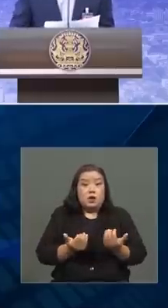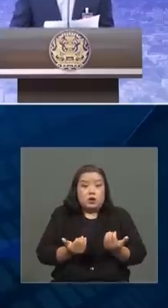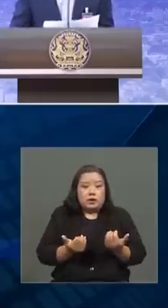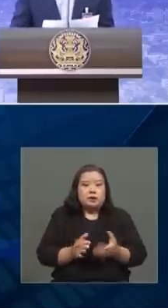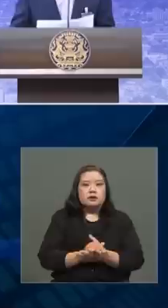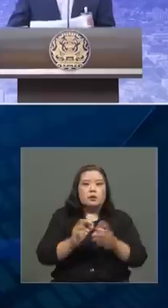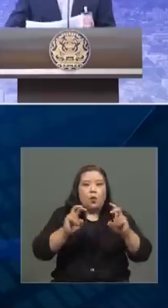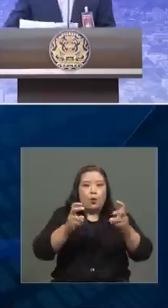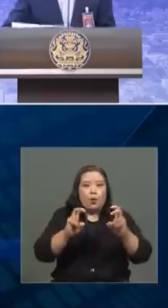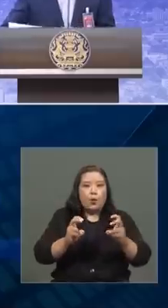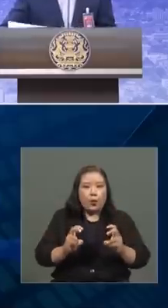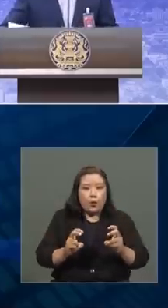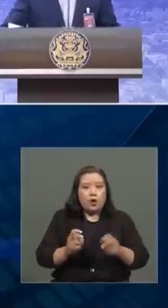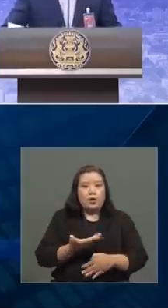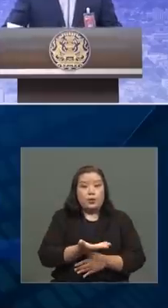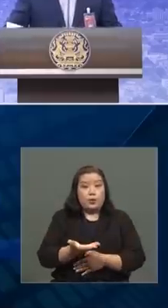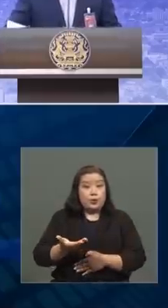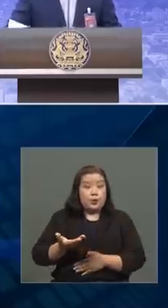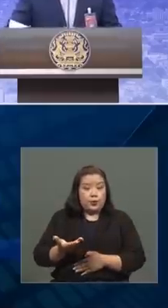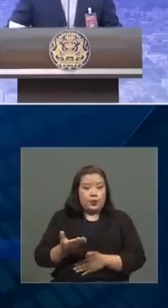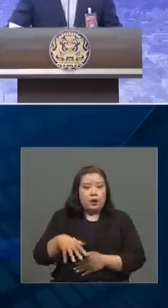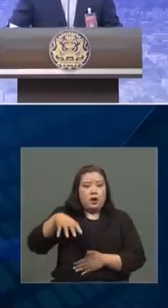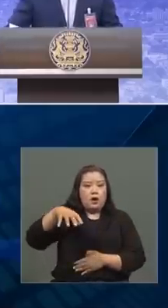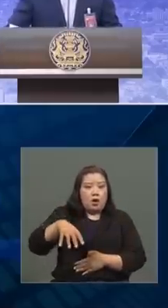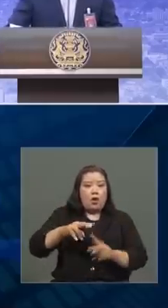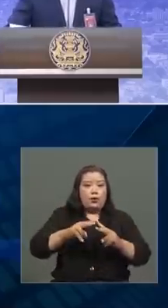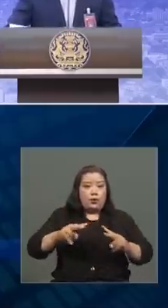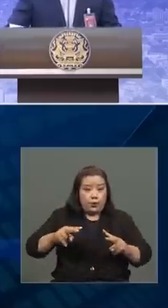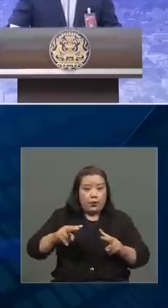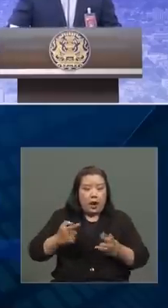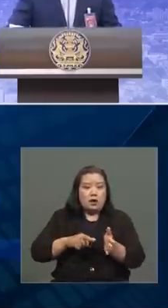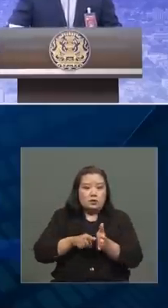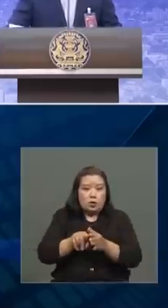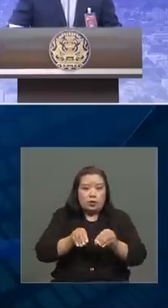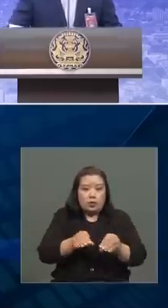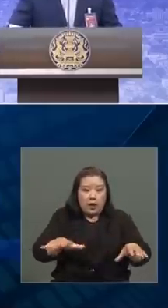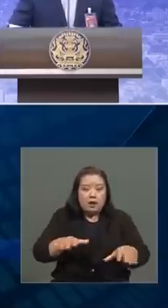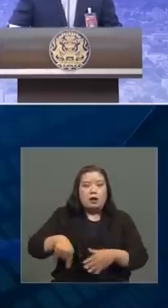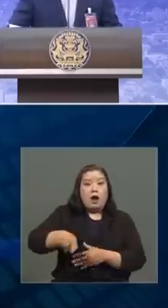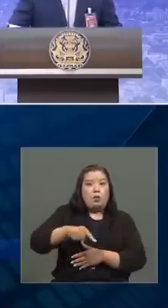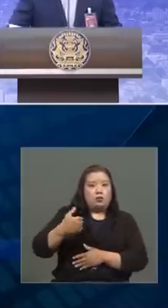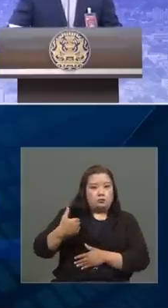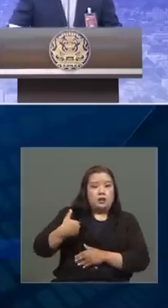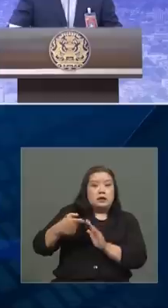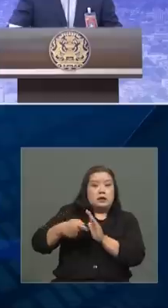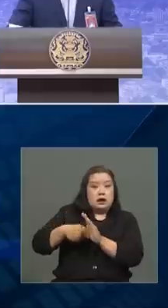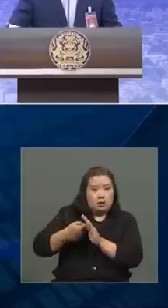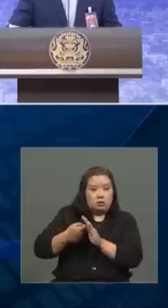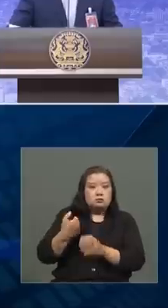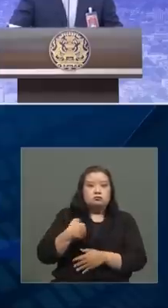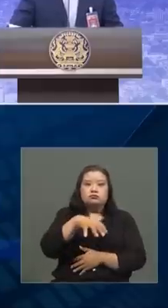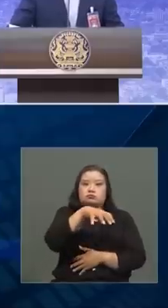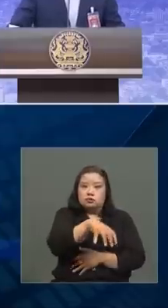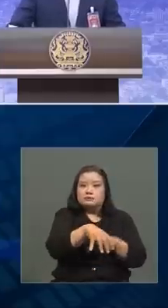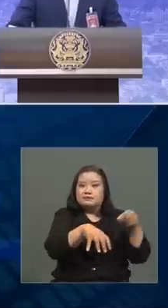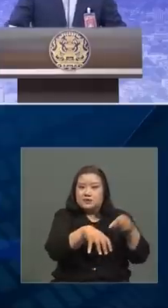ทางกองระบาดวิทยาเสนอตัวเลขขึ้นมาที่เชื่อมโยงกับปัจจัยเสี่ยงสถานที่เสี่ยง